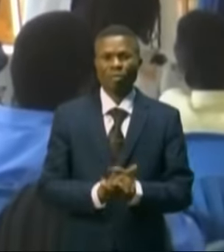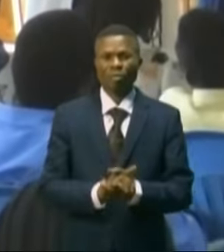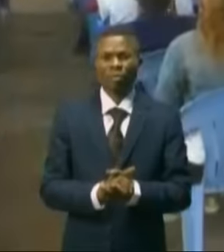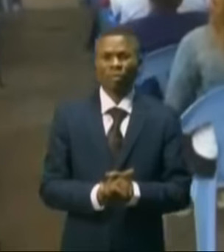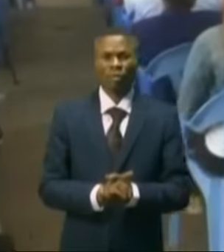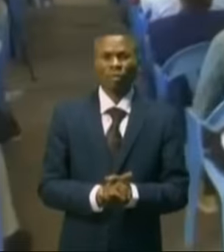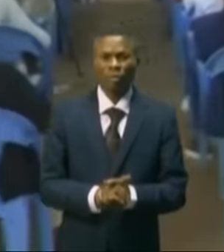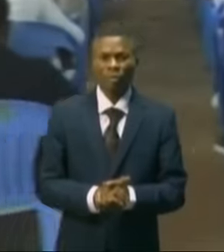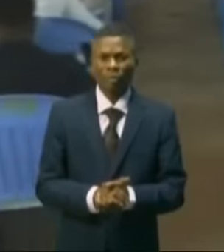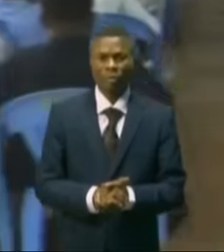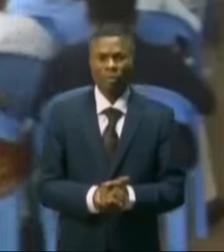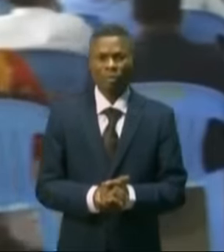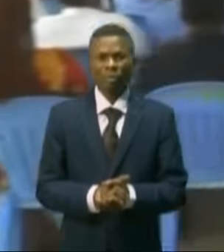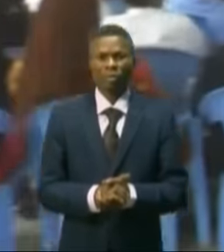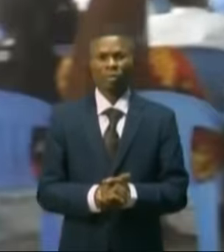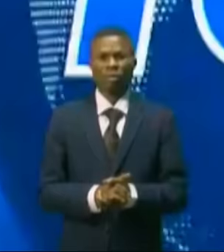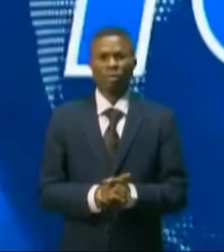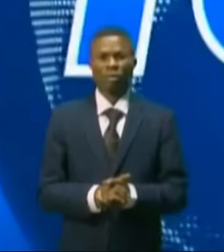partenariat.